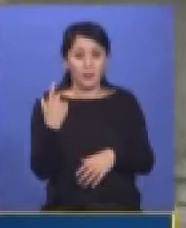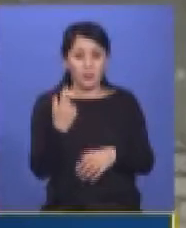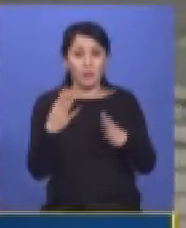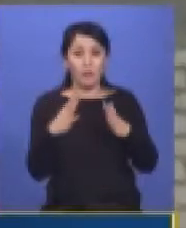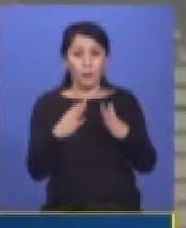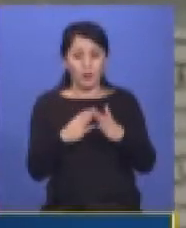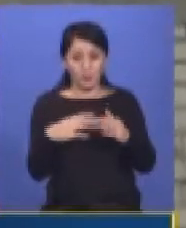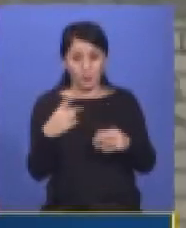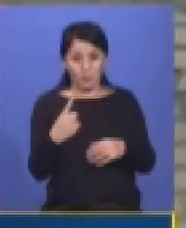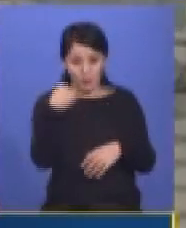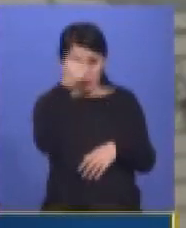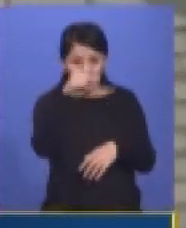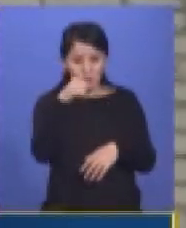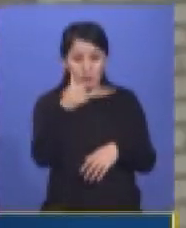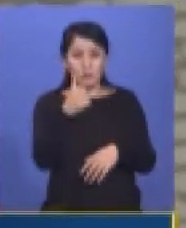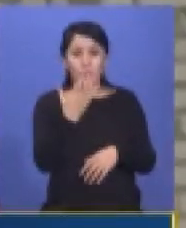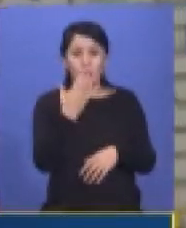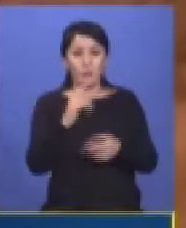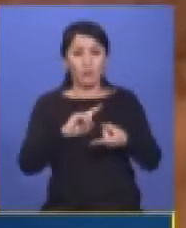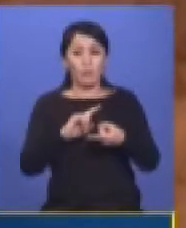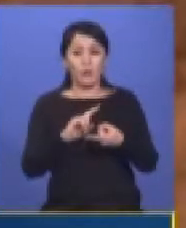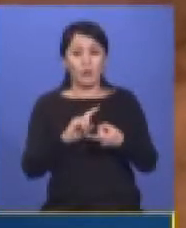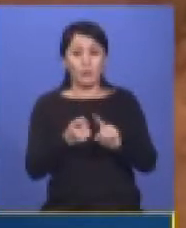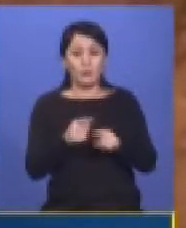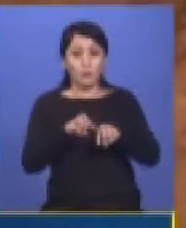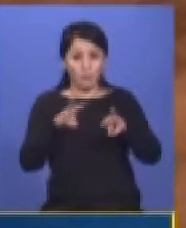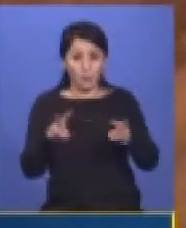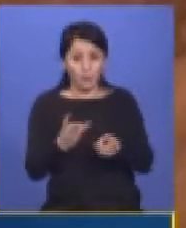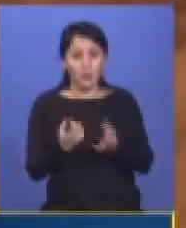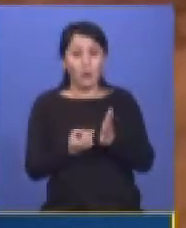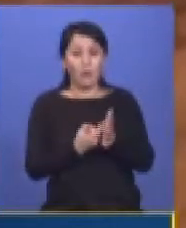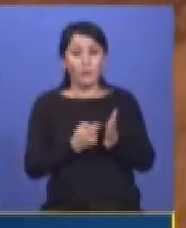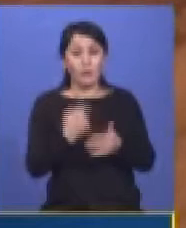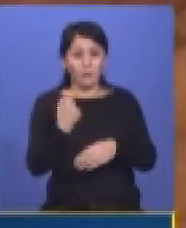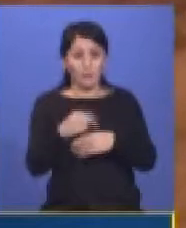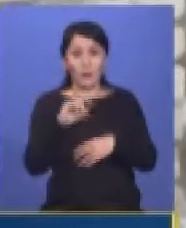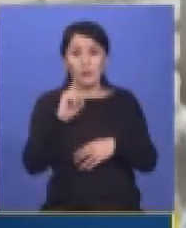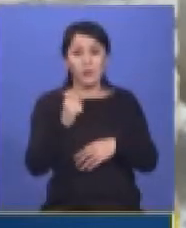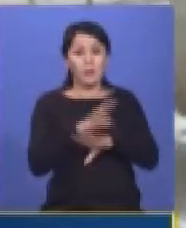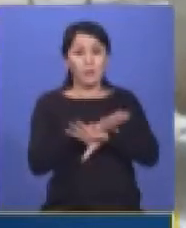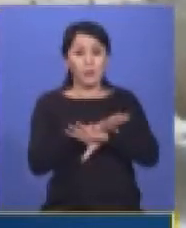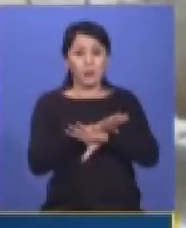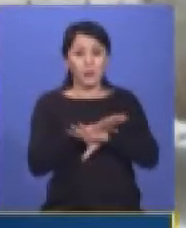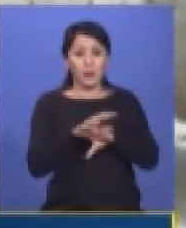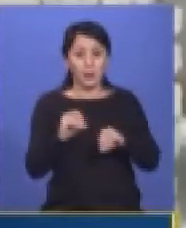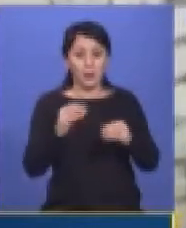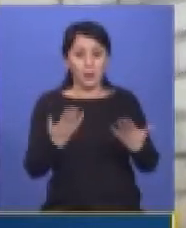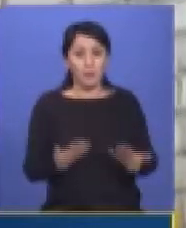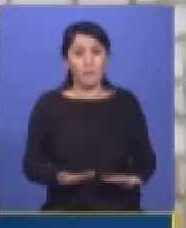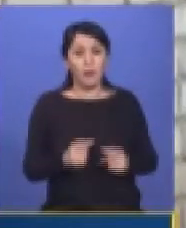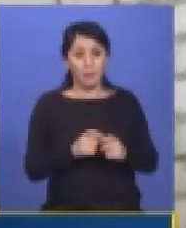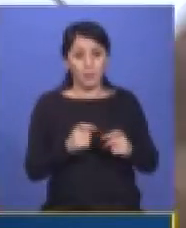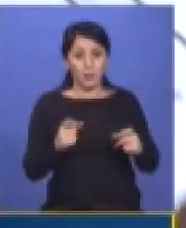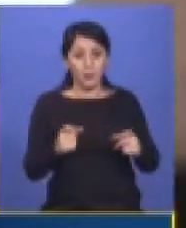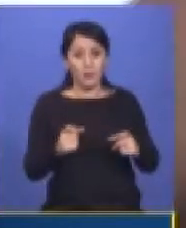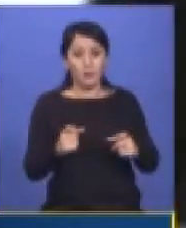жыл бұрын орталықтандырылған жылыту жүйесіне қосылған екен. Пеш жағу, көмір сатып алу сынды қиындықтардан арыламыз деп ойлаған тұрғындар бір жылдан аса